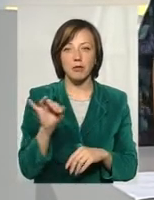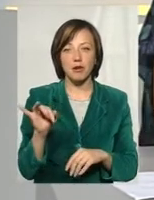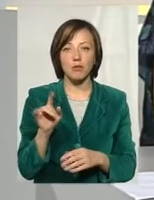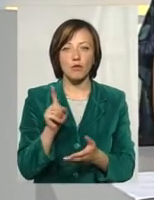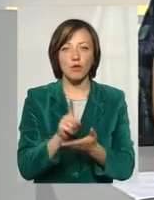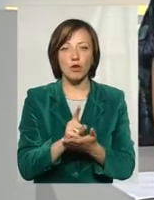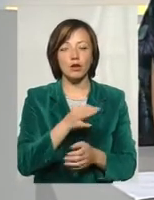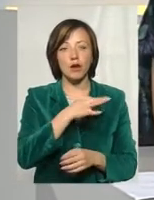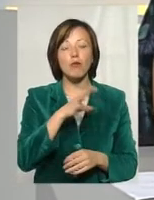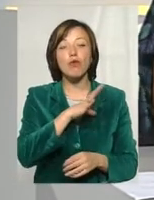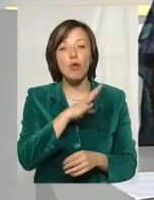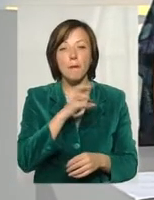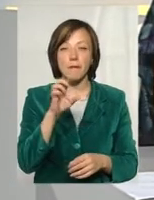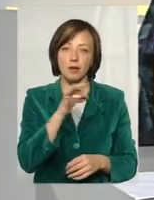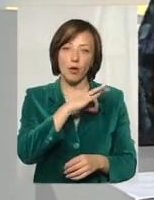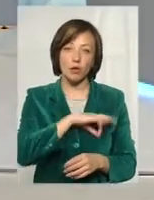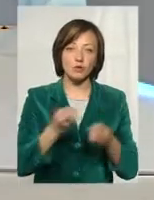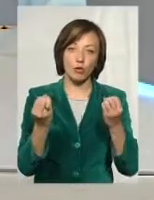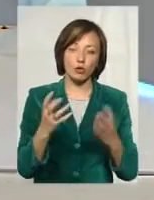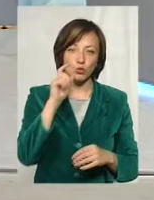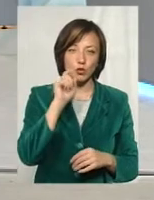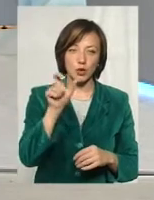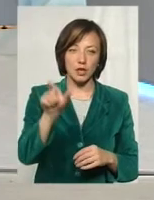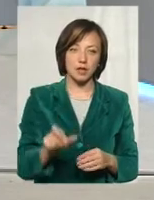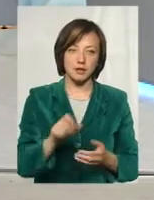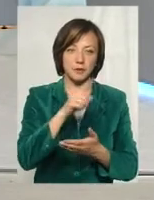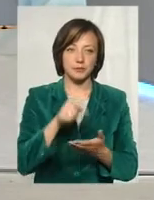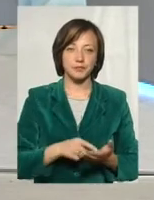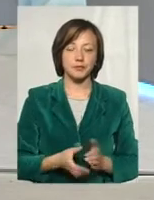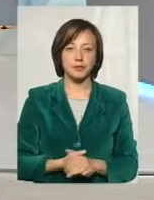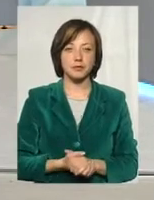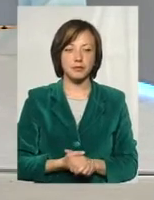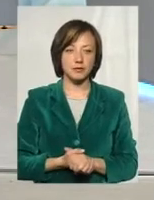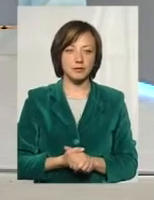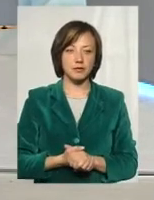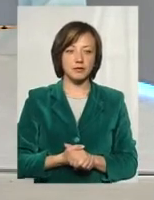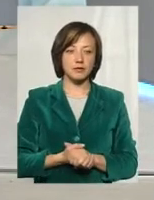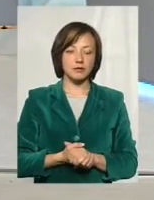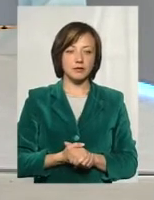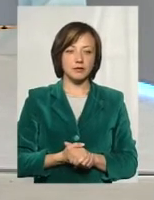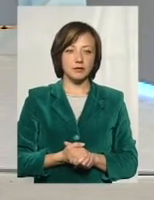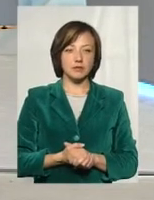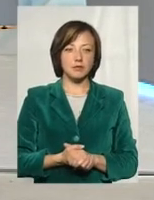на користь простому українцю. Кузьмо Івановичу.